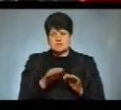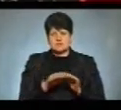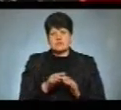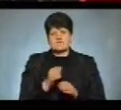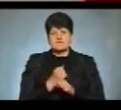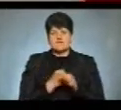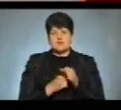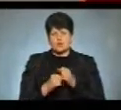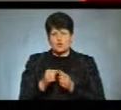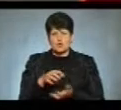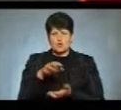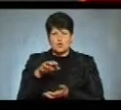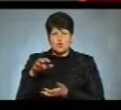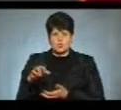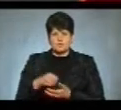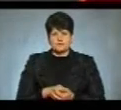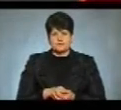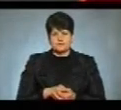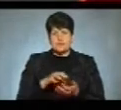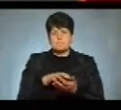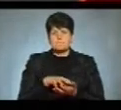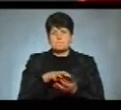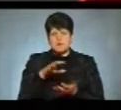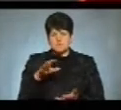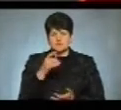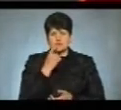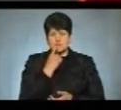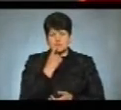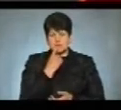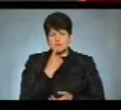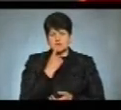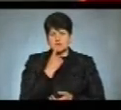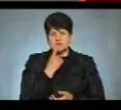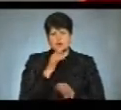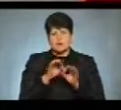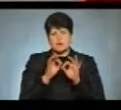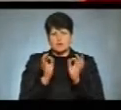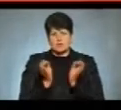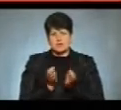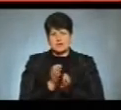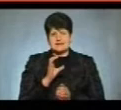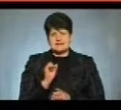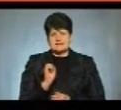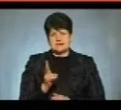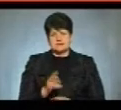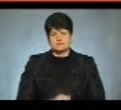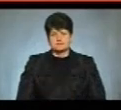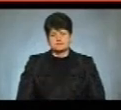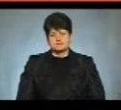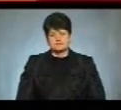«Великодній кошик». Я пасочку найбільше, яєчко, ковбаска і сіки.